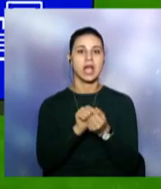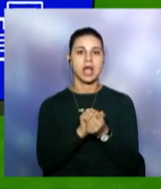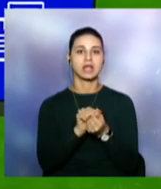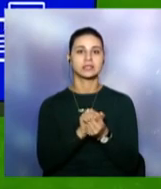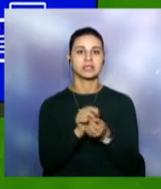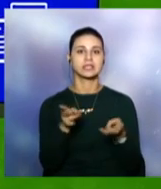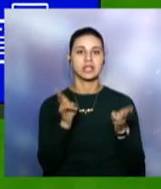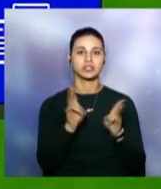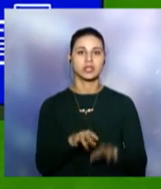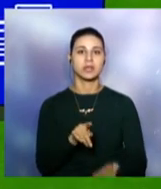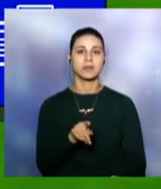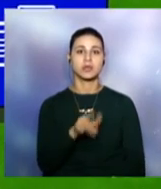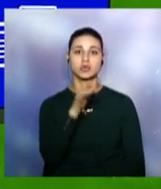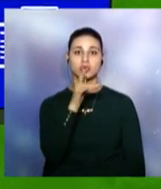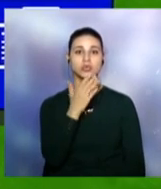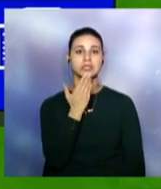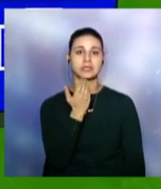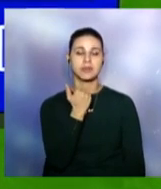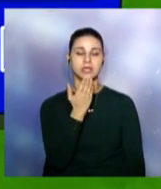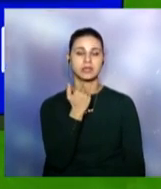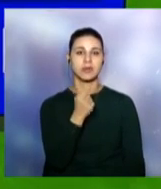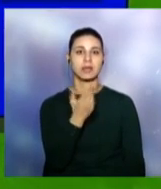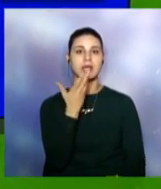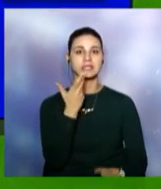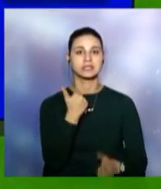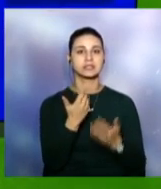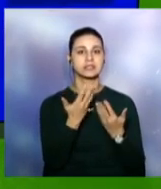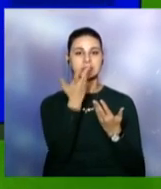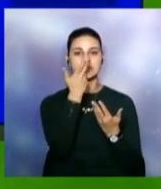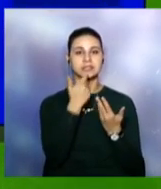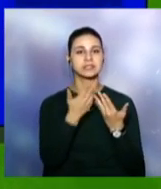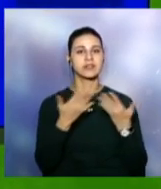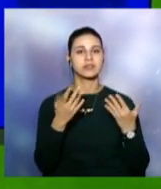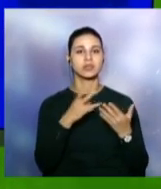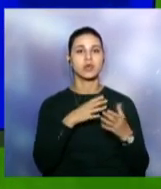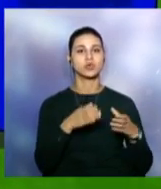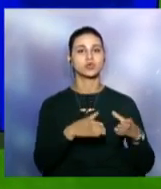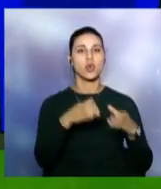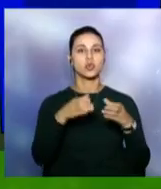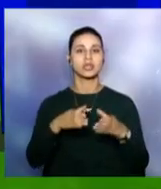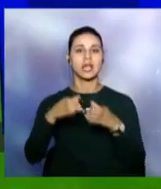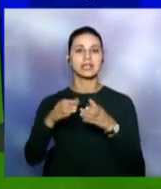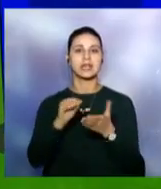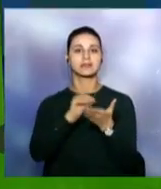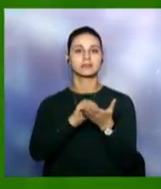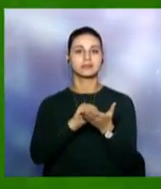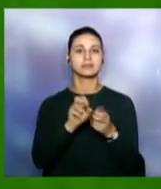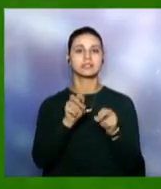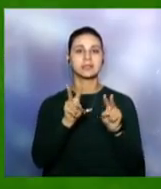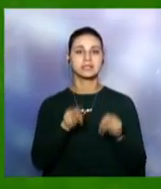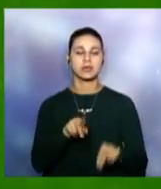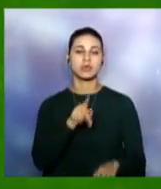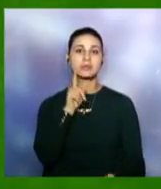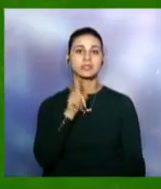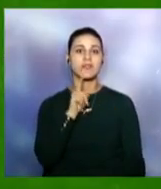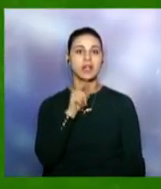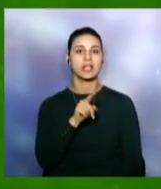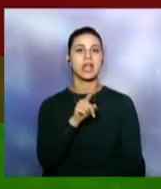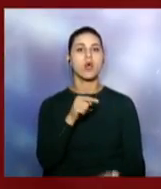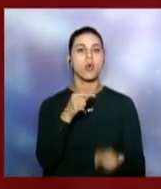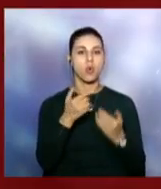ნარჩენები. პროცესის გასამარტივებლად გამოიყენეთ სხვადასხვა ფერის კონტეინერი სპეციალური წარწერით: მწვანე